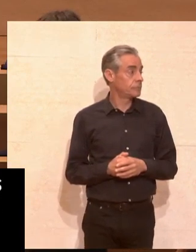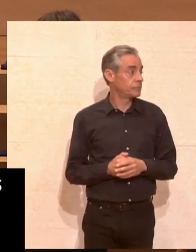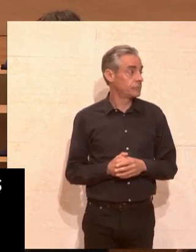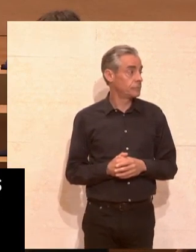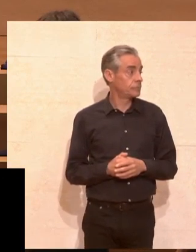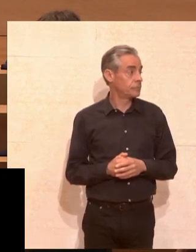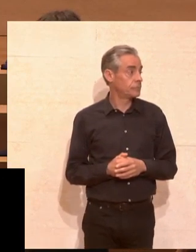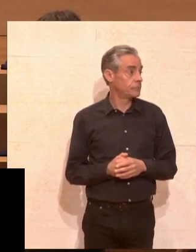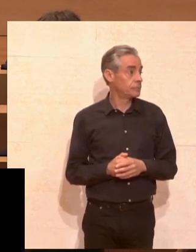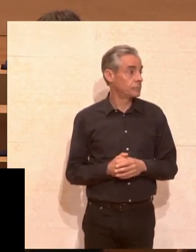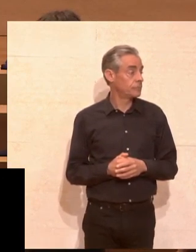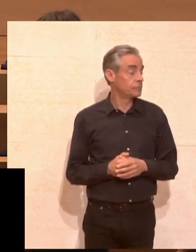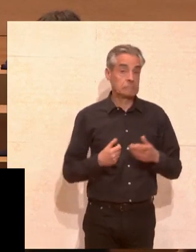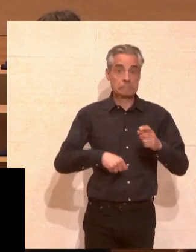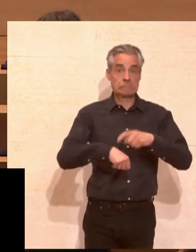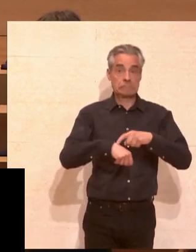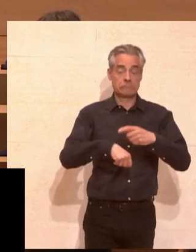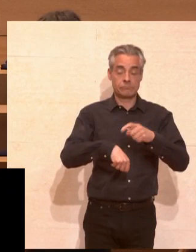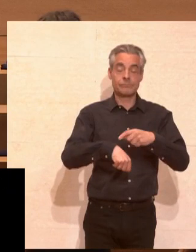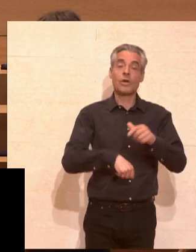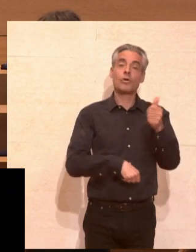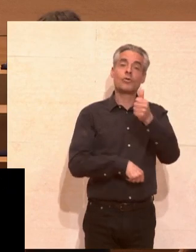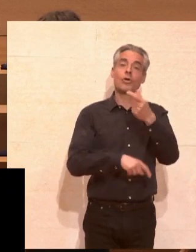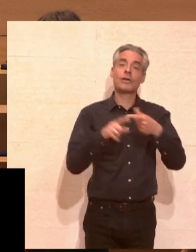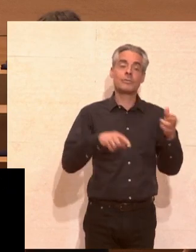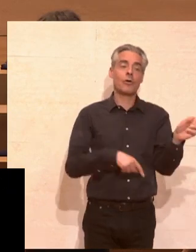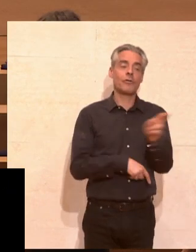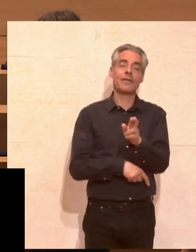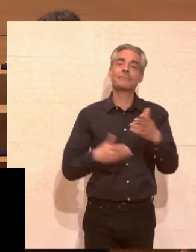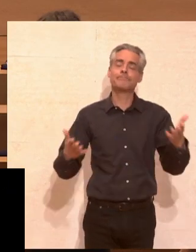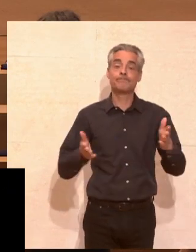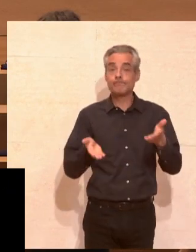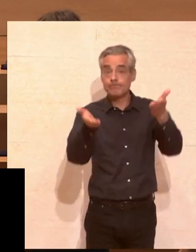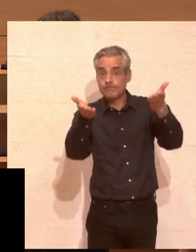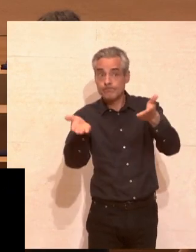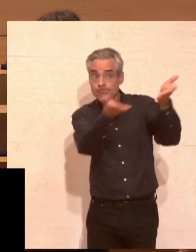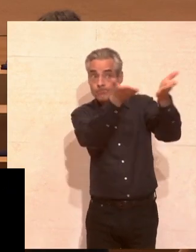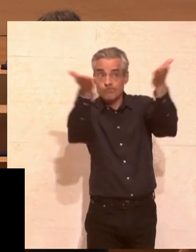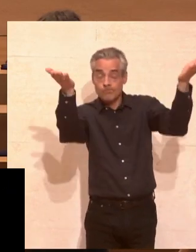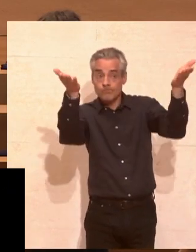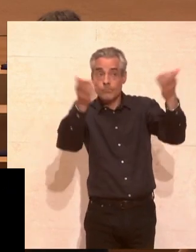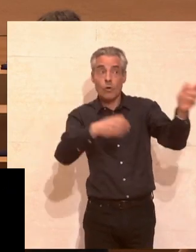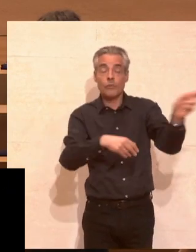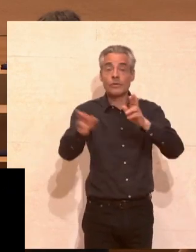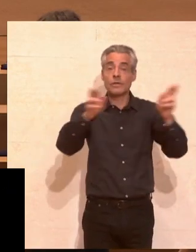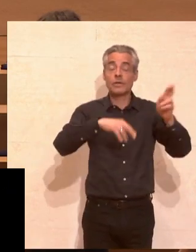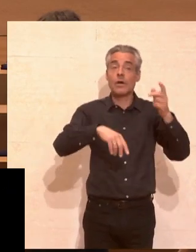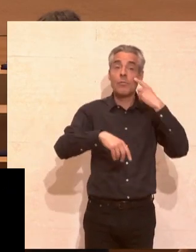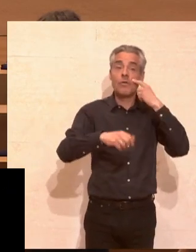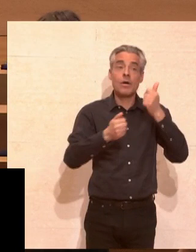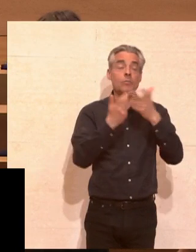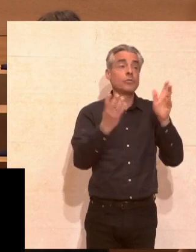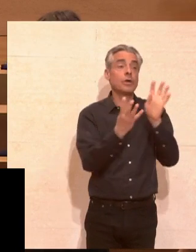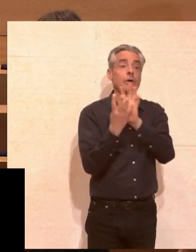Bien, il nous faut arrêter là parce qu'il faut qu'on reprenne à 13h30. Je vous convie à revenir pour voir les